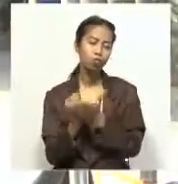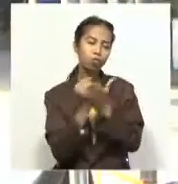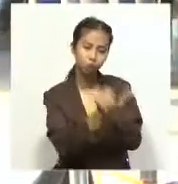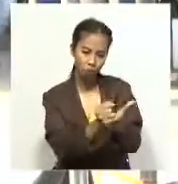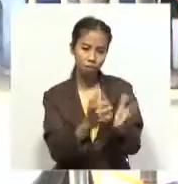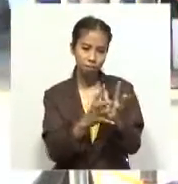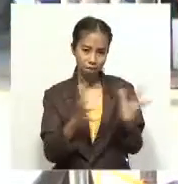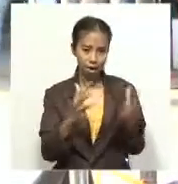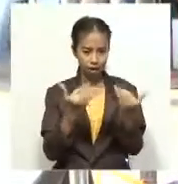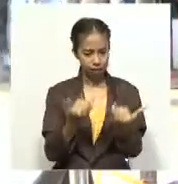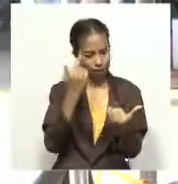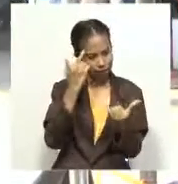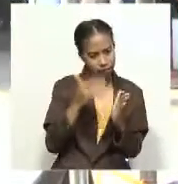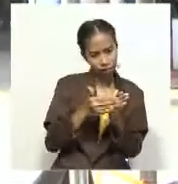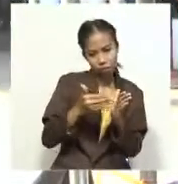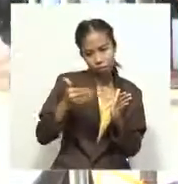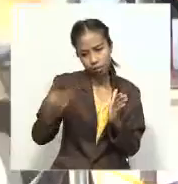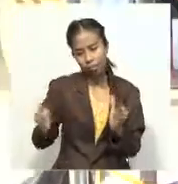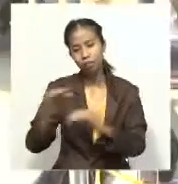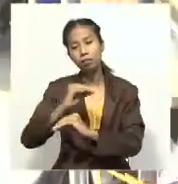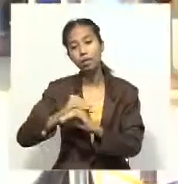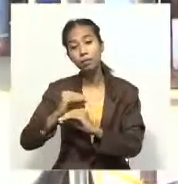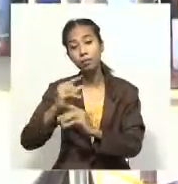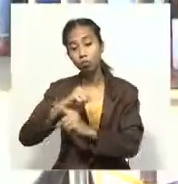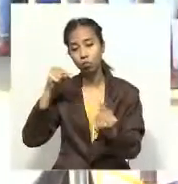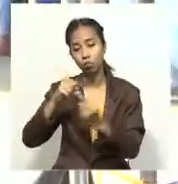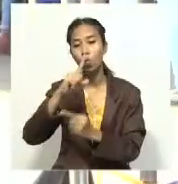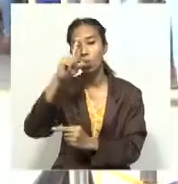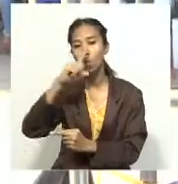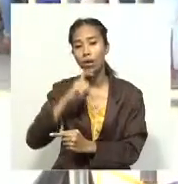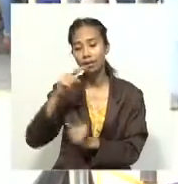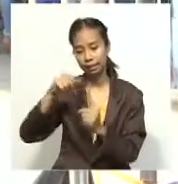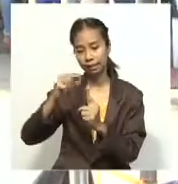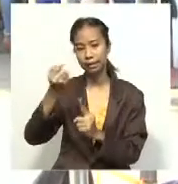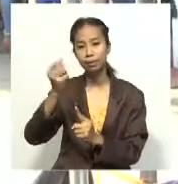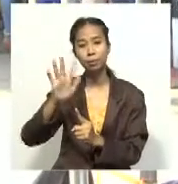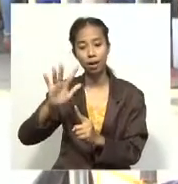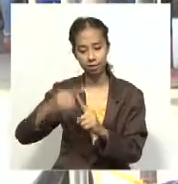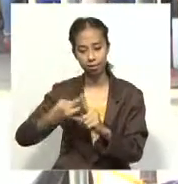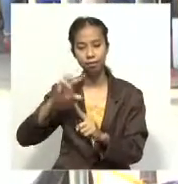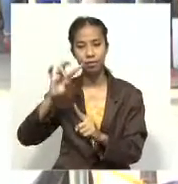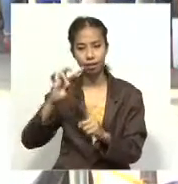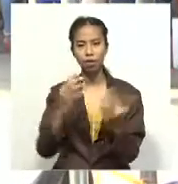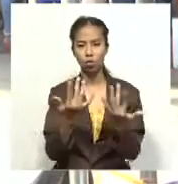ากจึงมีการขยายเวลาไปจนถึงวันอาทิตย์ที่15กรกฎาคมนี้นะครับส่วนความเคลื่อนไหวที่น่าสนใจอื่นๆทางทีมข่าว